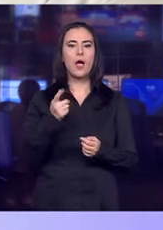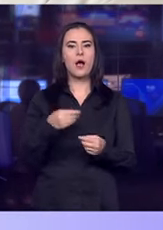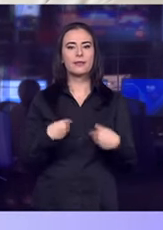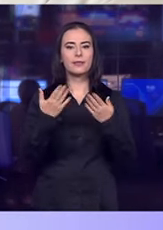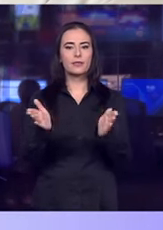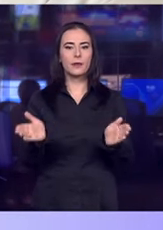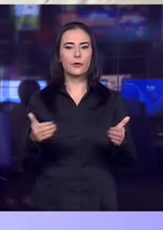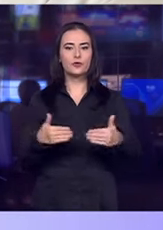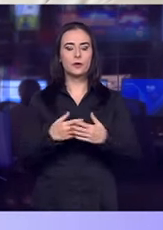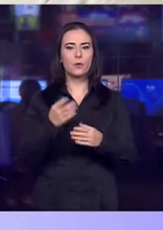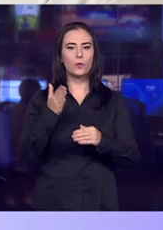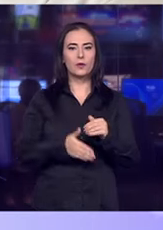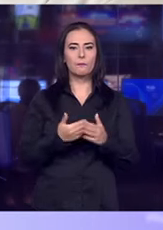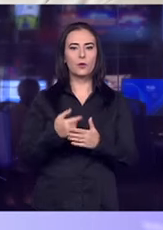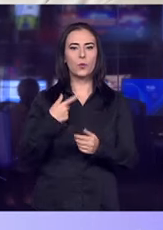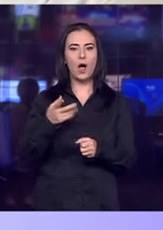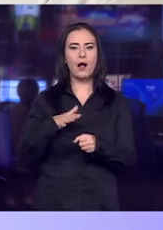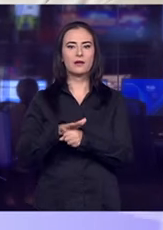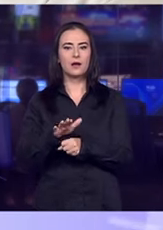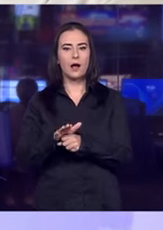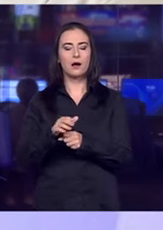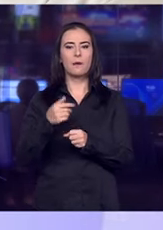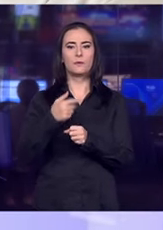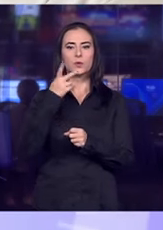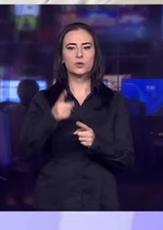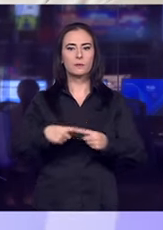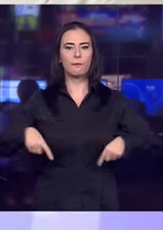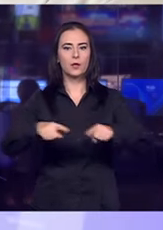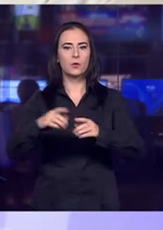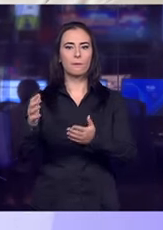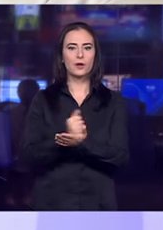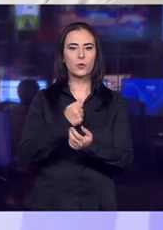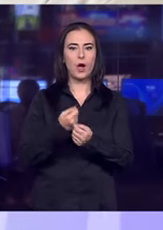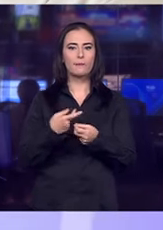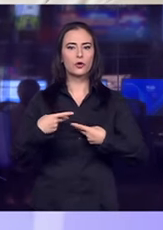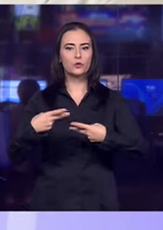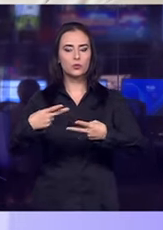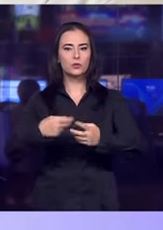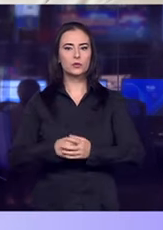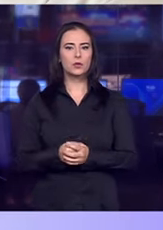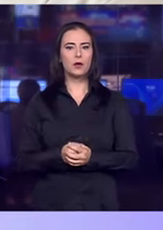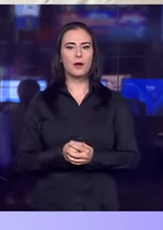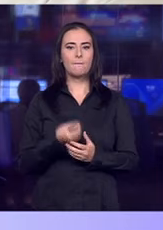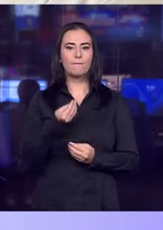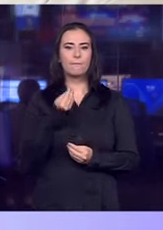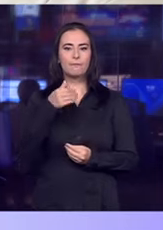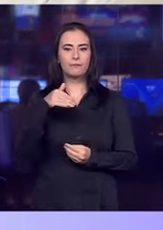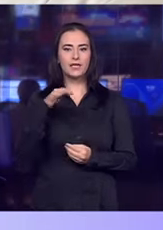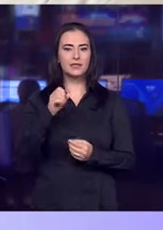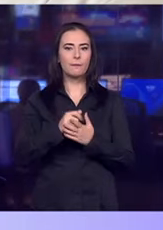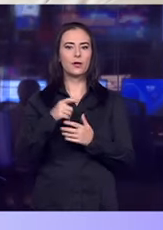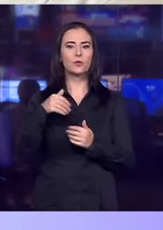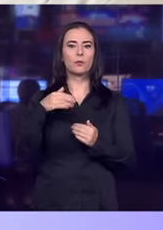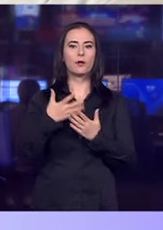pentru că deposita muniție acasă într-un spațiu unde nu ar fi trebuit să fie muniție. Toți cei